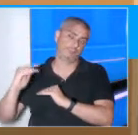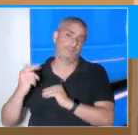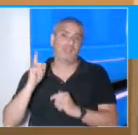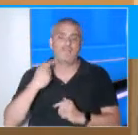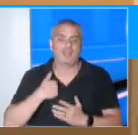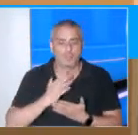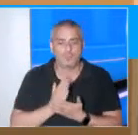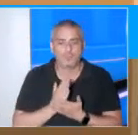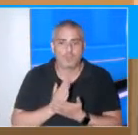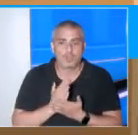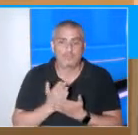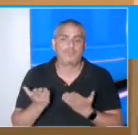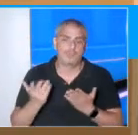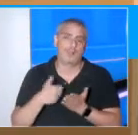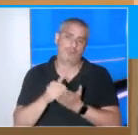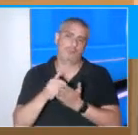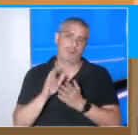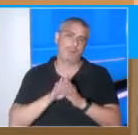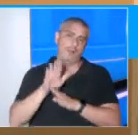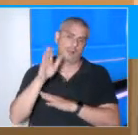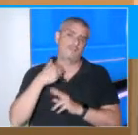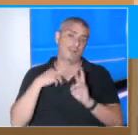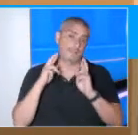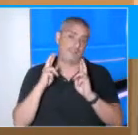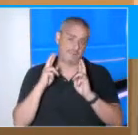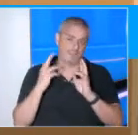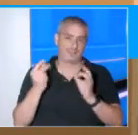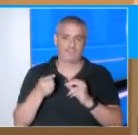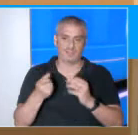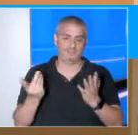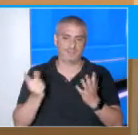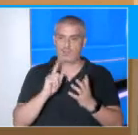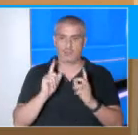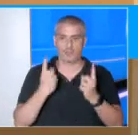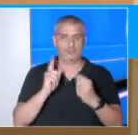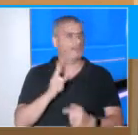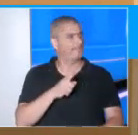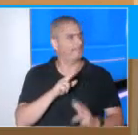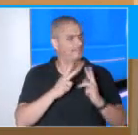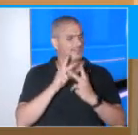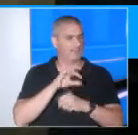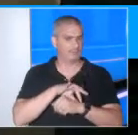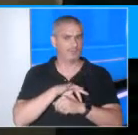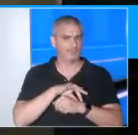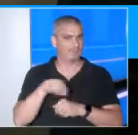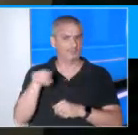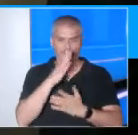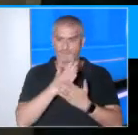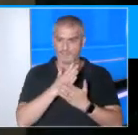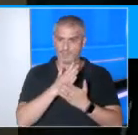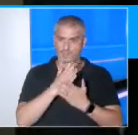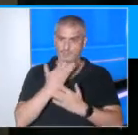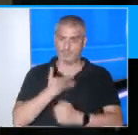אנחנו מתכוננים להמשך העלייה, ואני מקווה שהדבר הזה לא יקרה. אגב, הצוותים הרפואיים אצלכם כבר